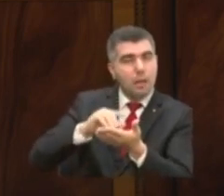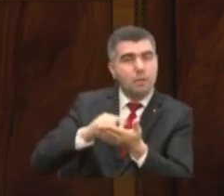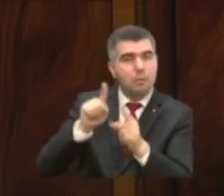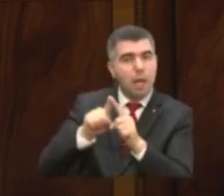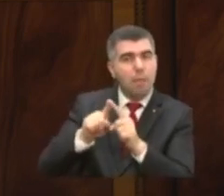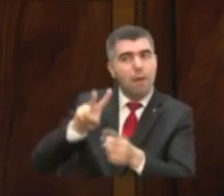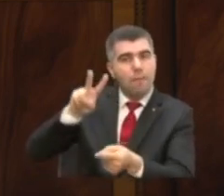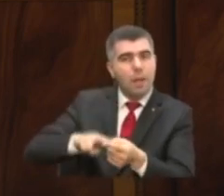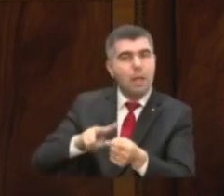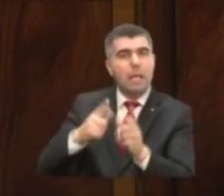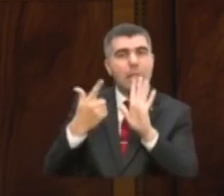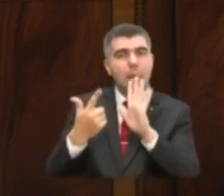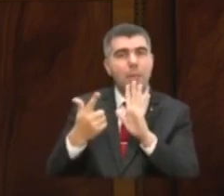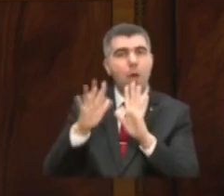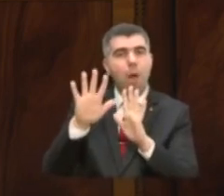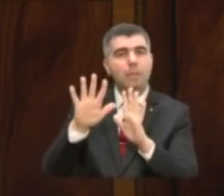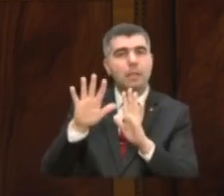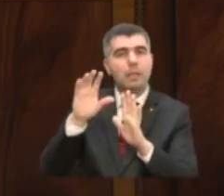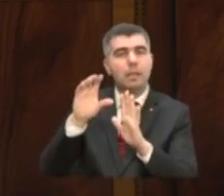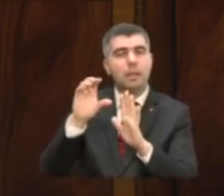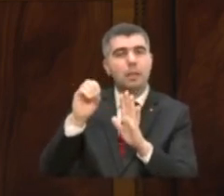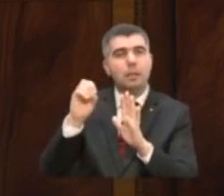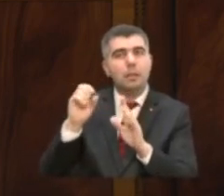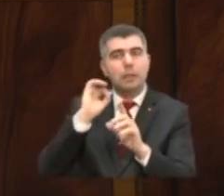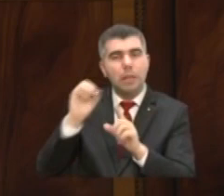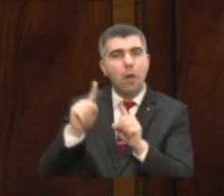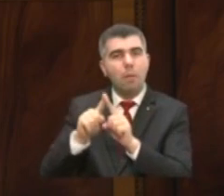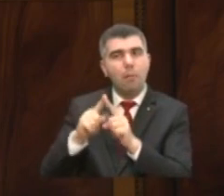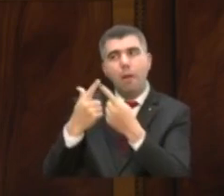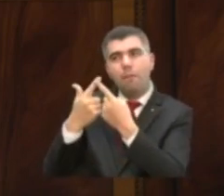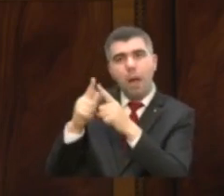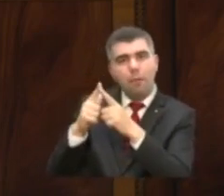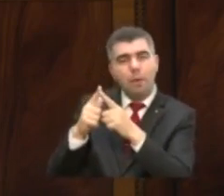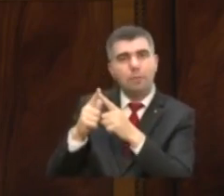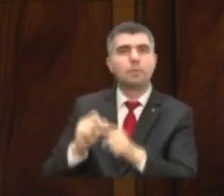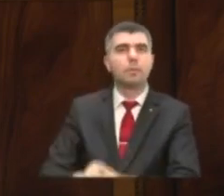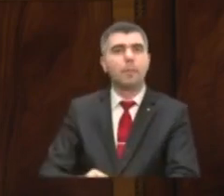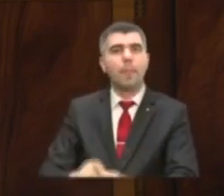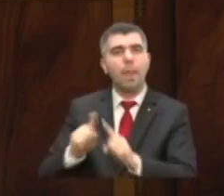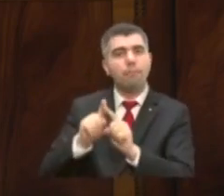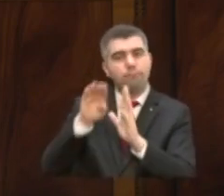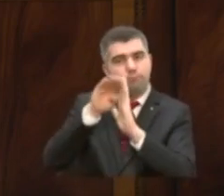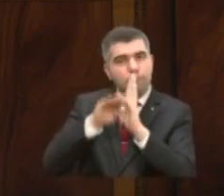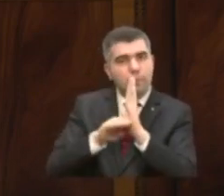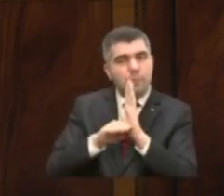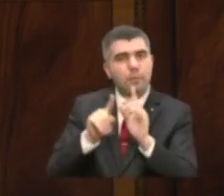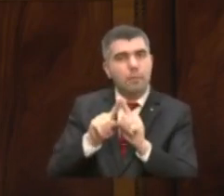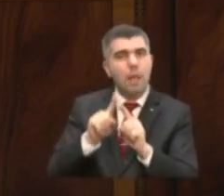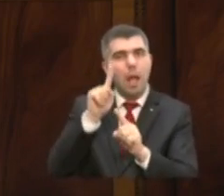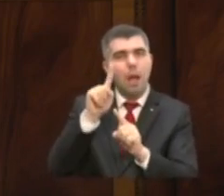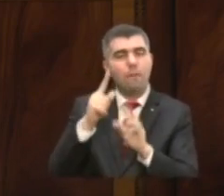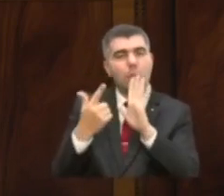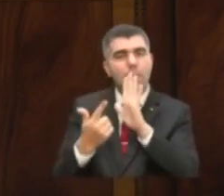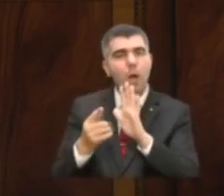وعديم الجنسية 755 لاجئ من جنسيات مختلفة، واستمع من طرف اللجنة المختصة إلى 1097 طالب